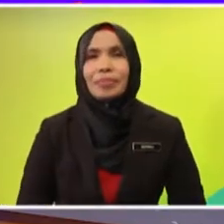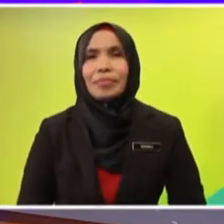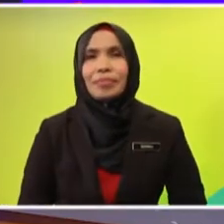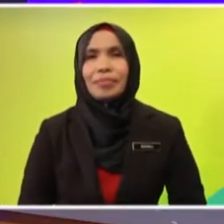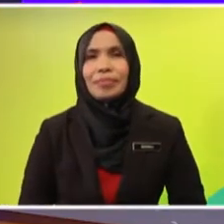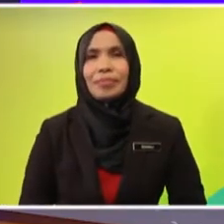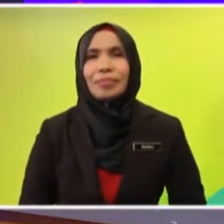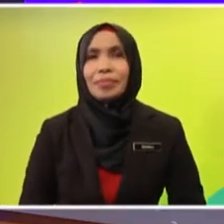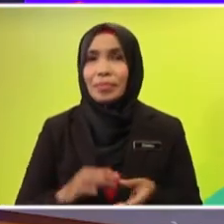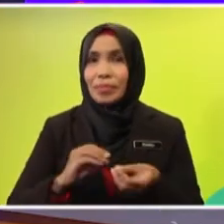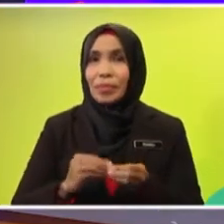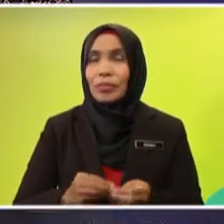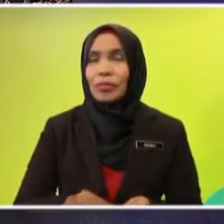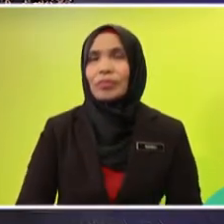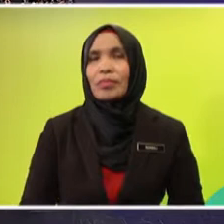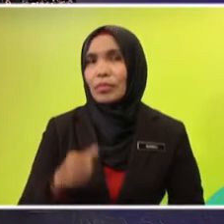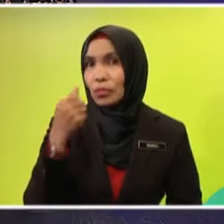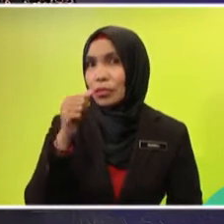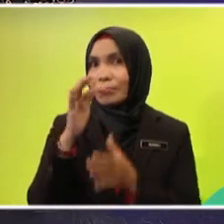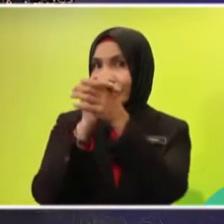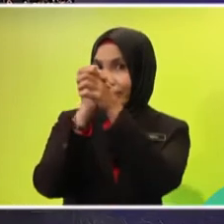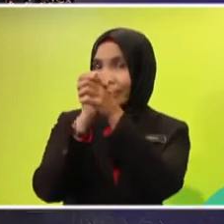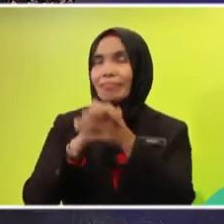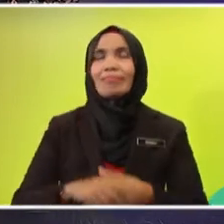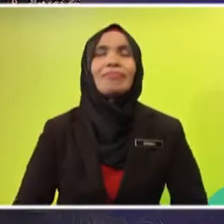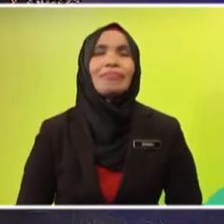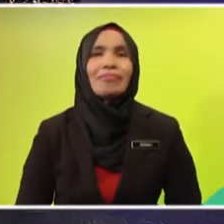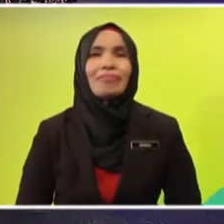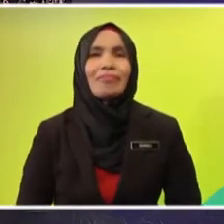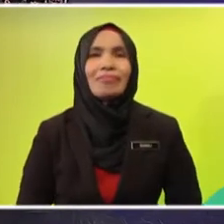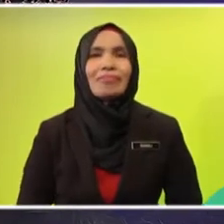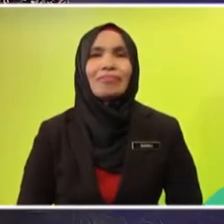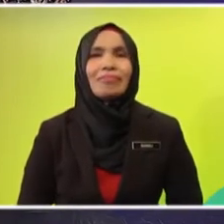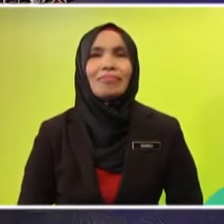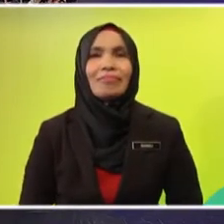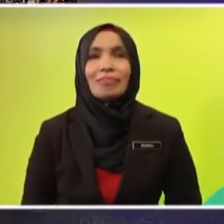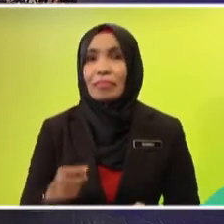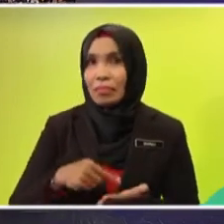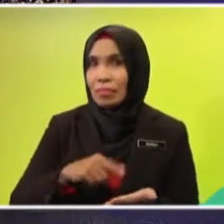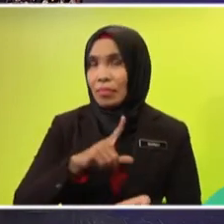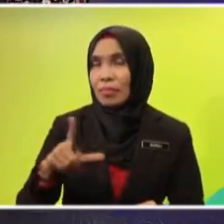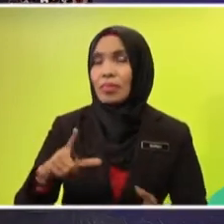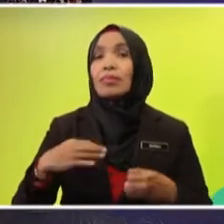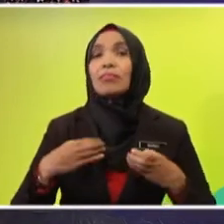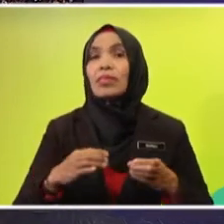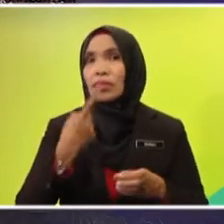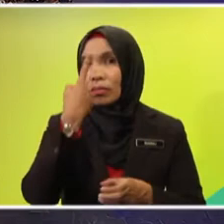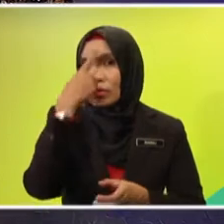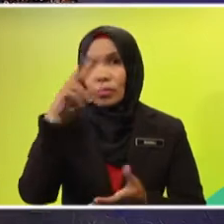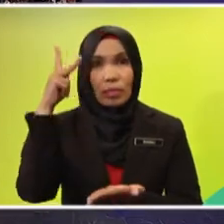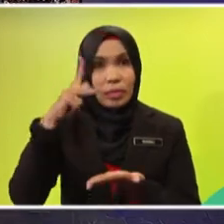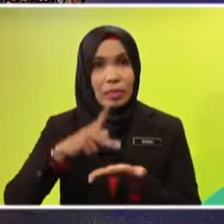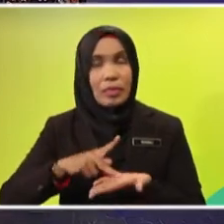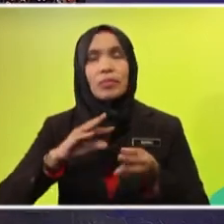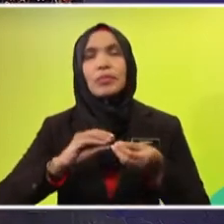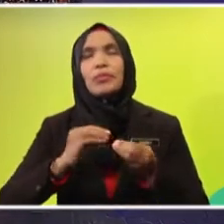Oke baik tanya nomor 10 Ah oke mandi inilah cara untuk kita mengenali numbur